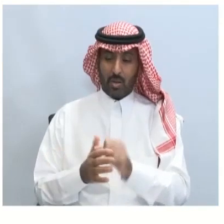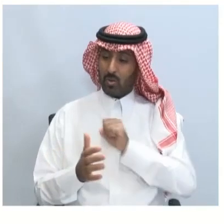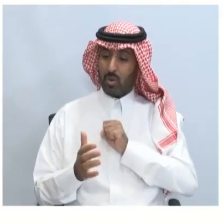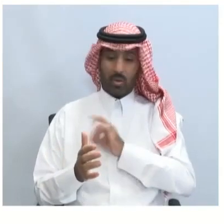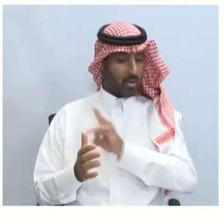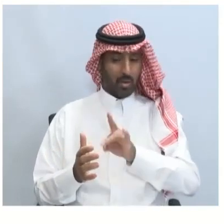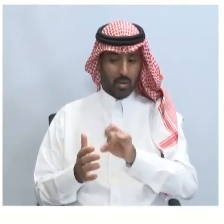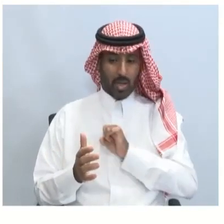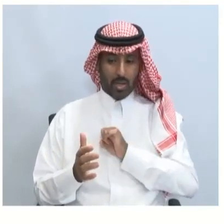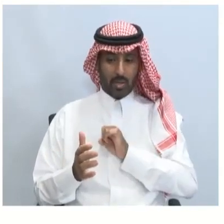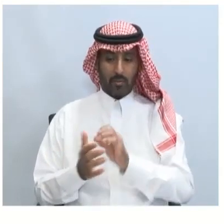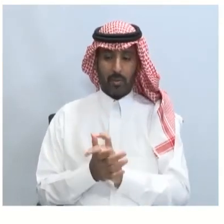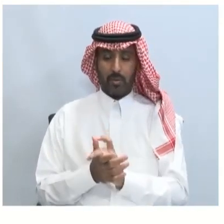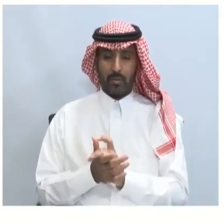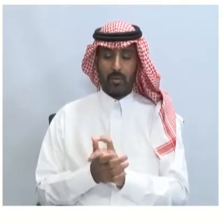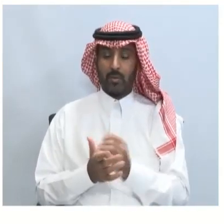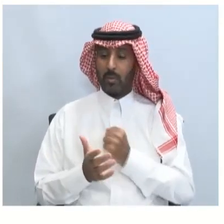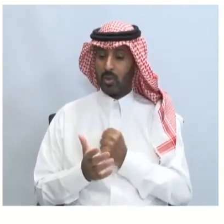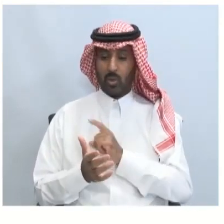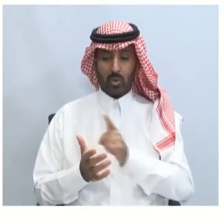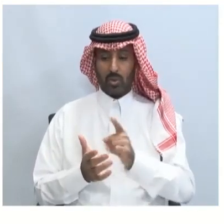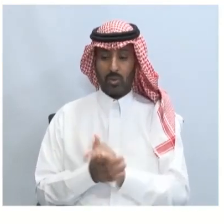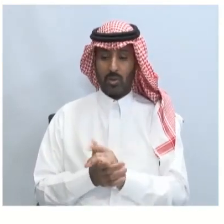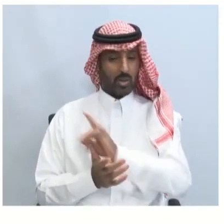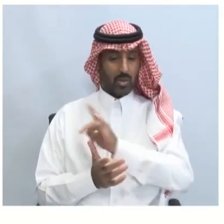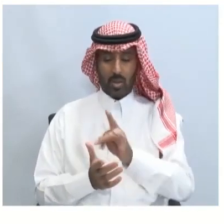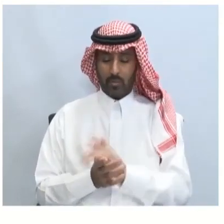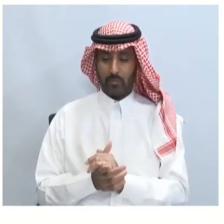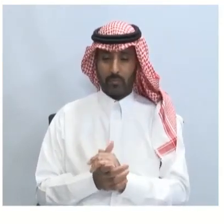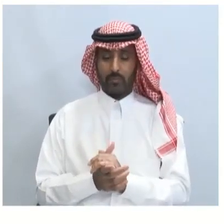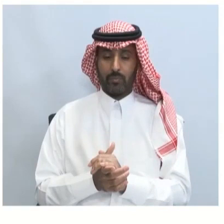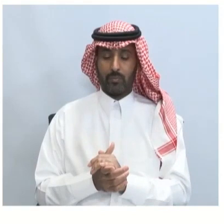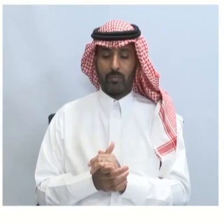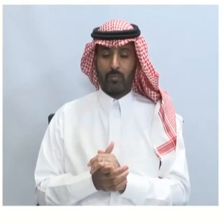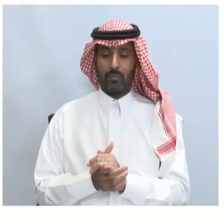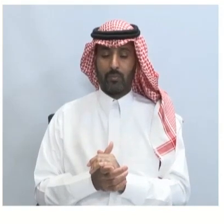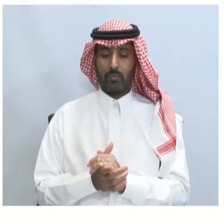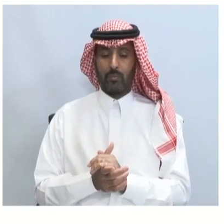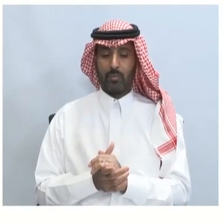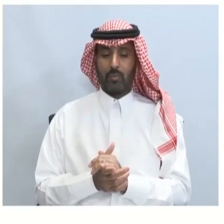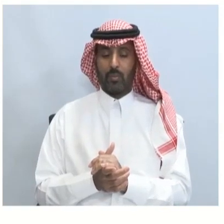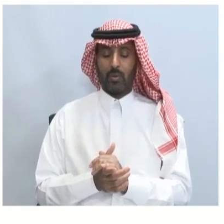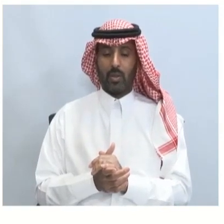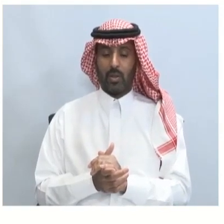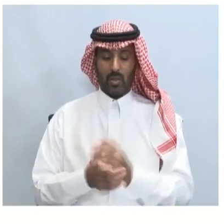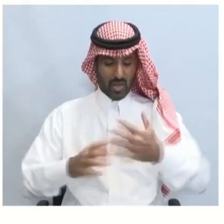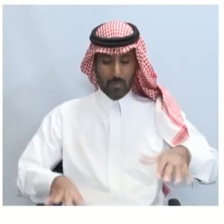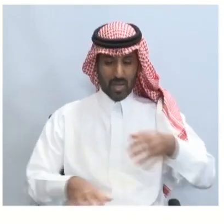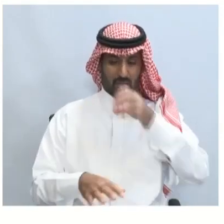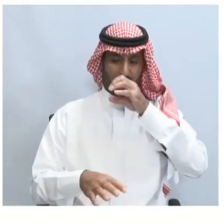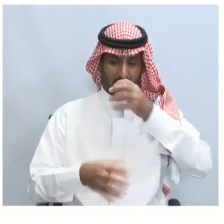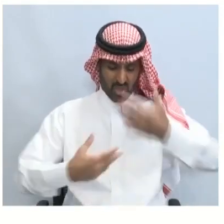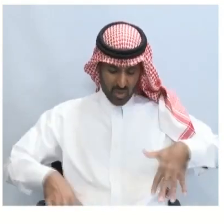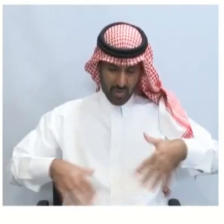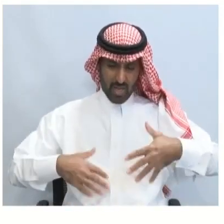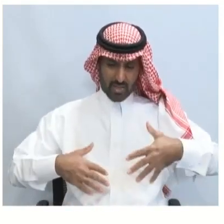رايكم انتم احسنتم لا استخدمها اذا سكب العصير على